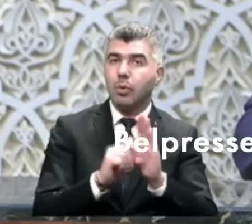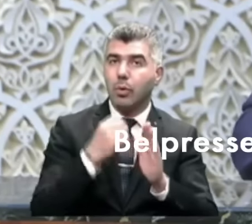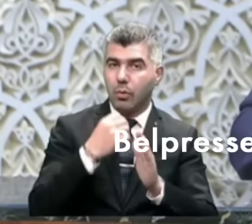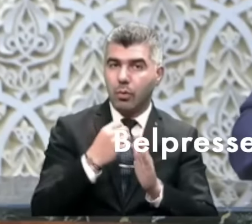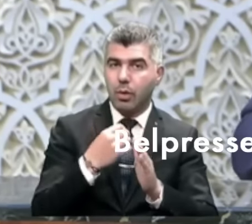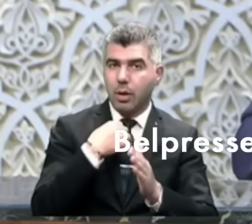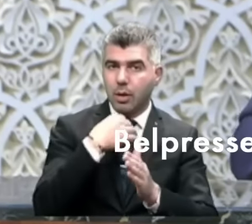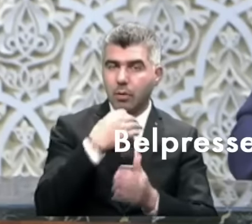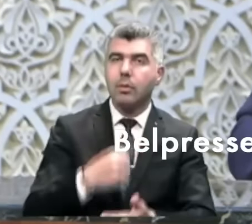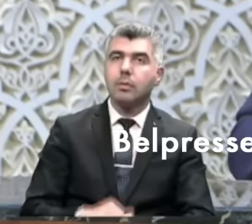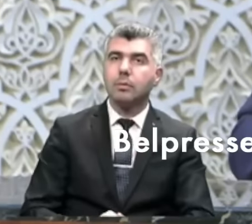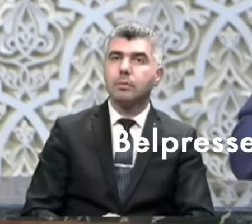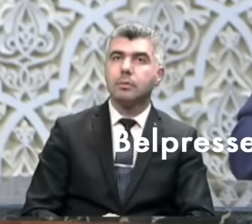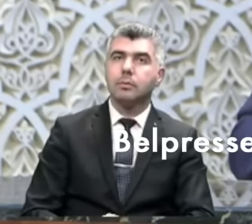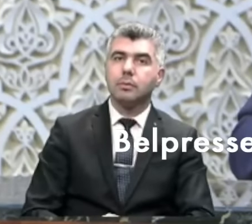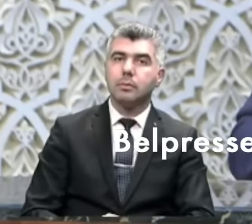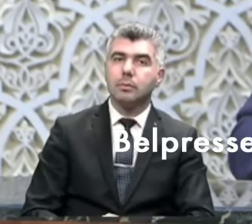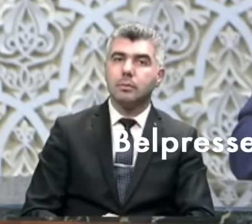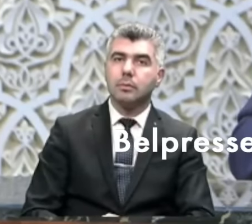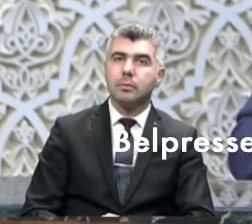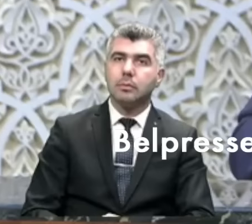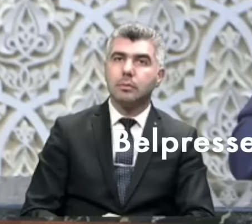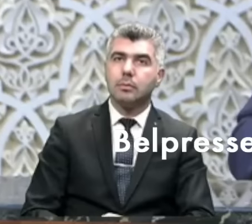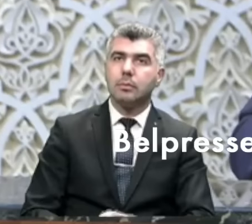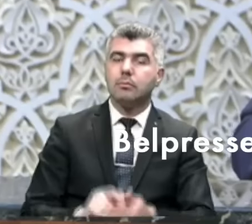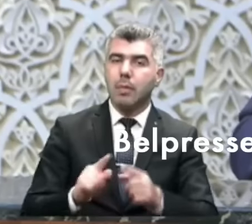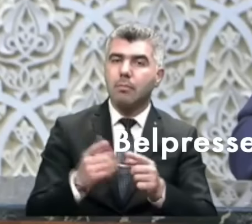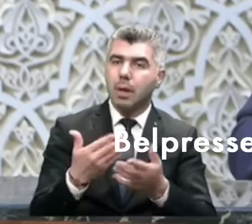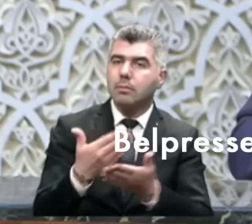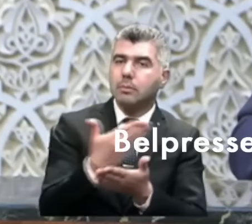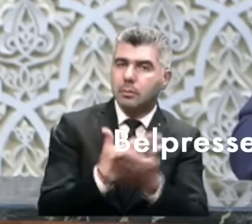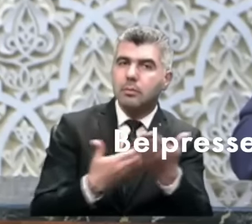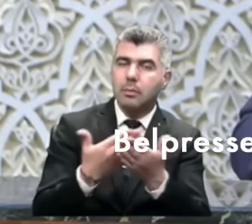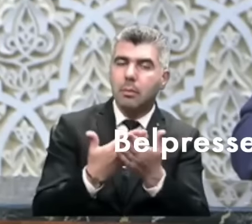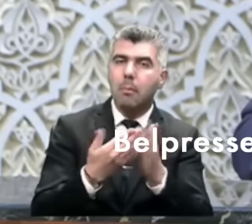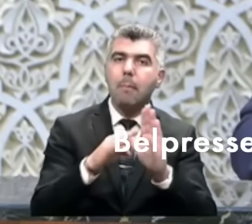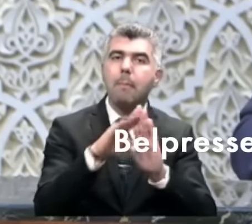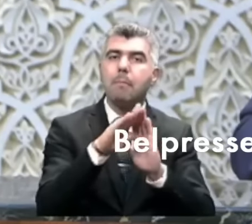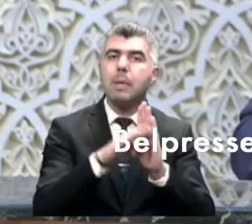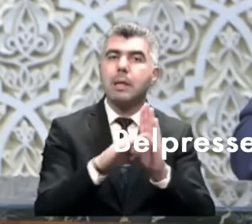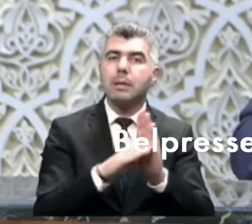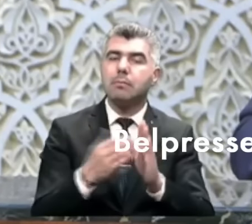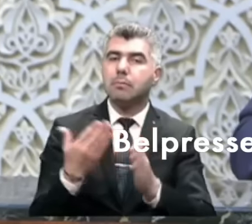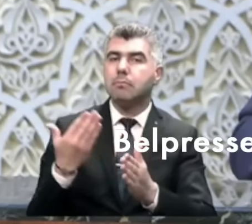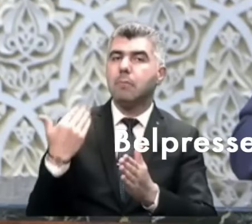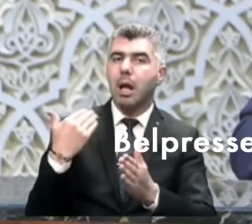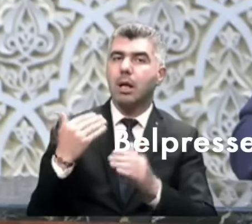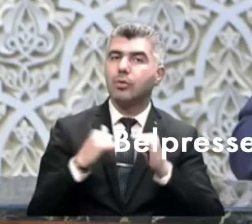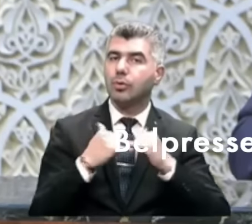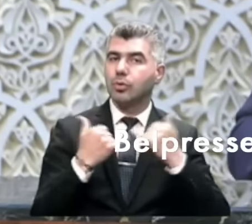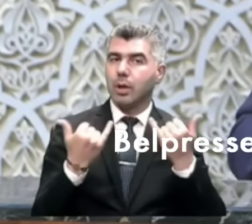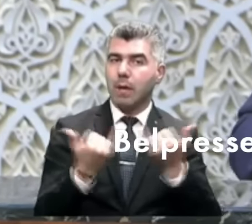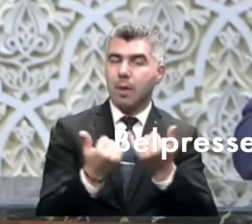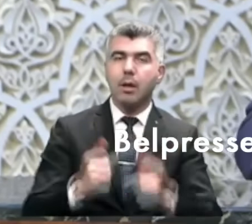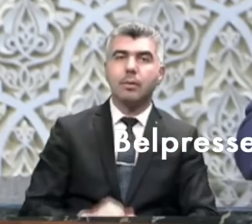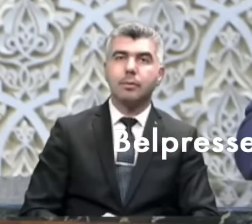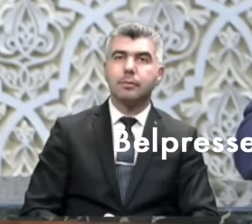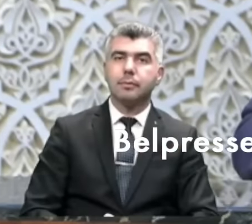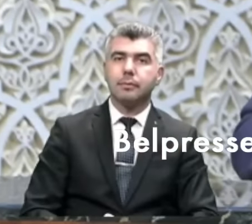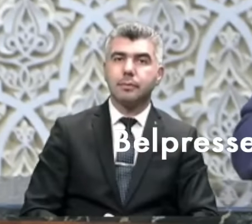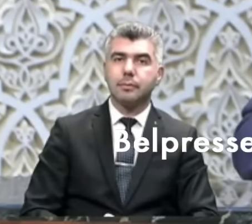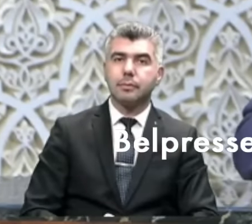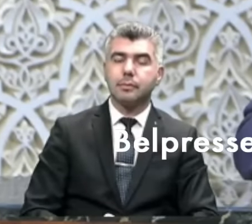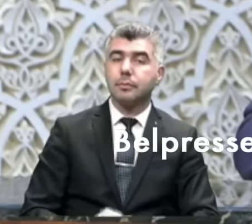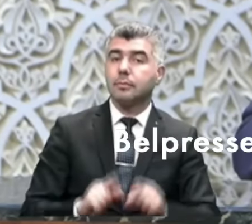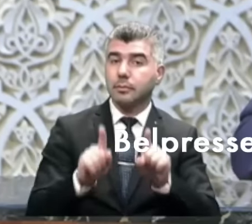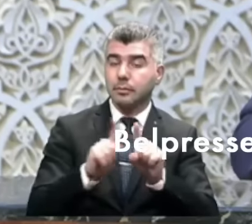موضوعيه احنا تناولناه في المكتب بالامس اجتماع المكتب وقررنا بانه